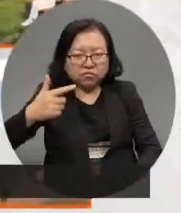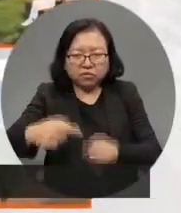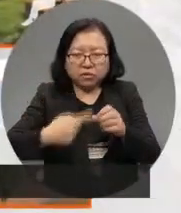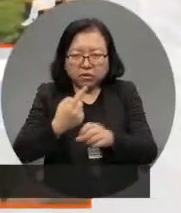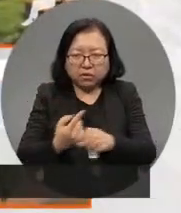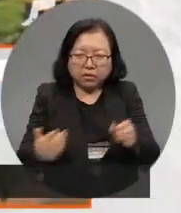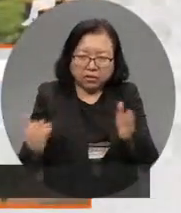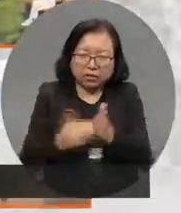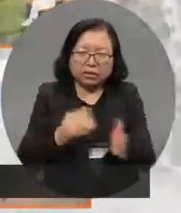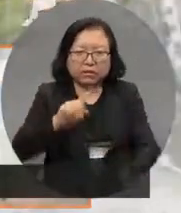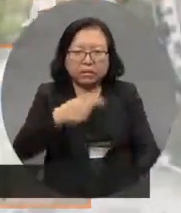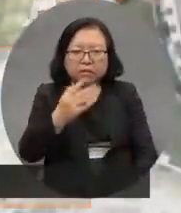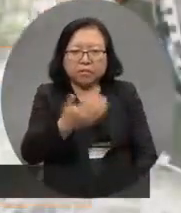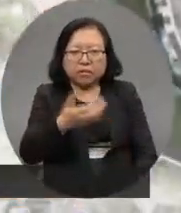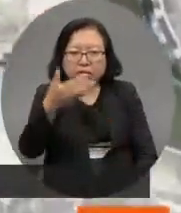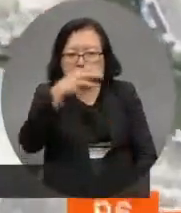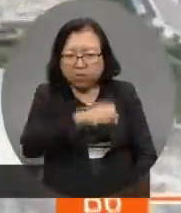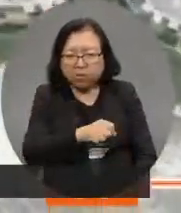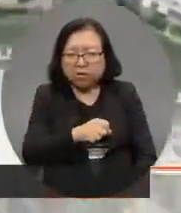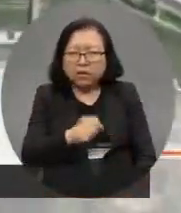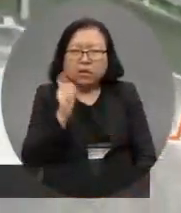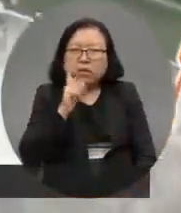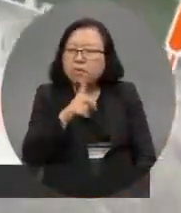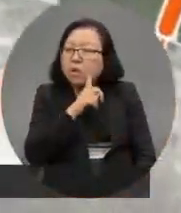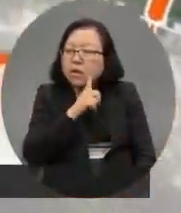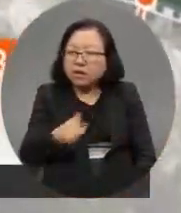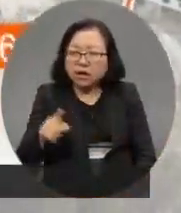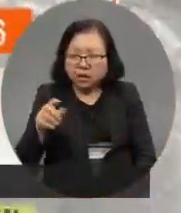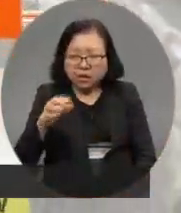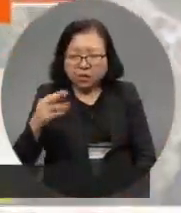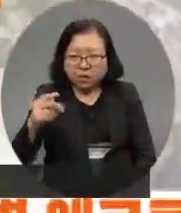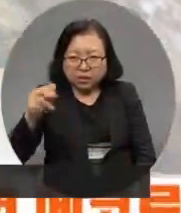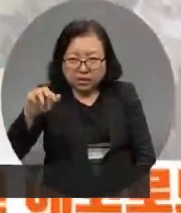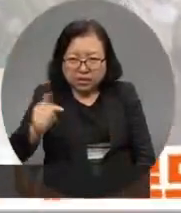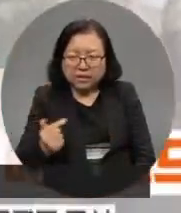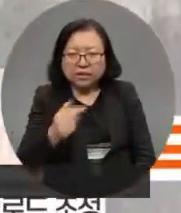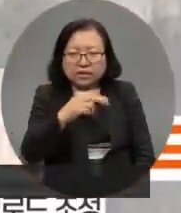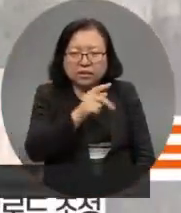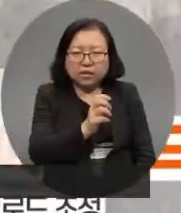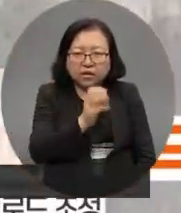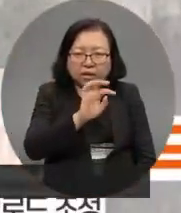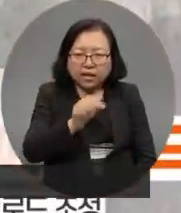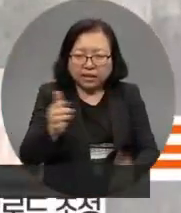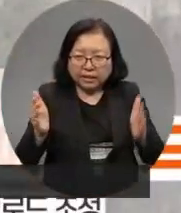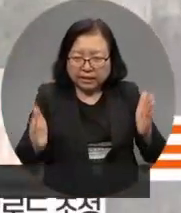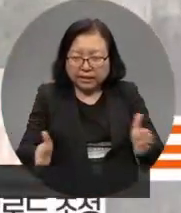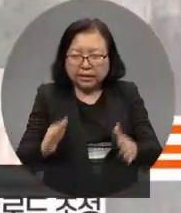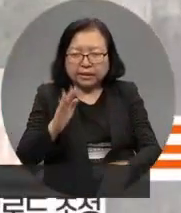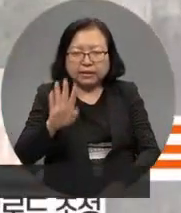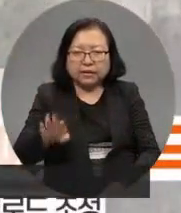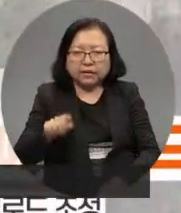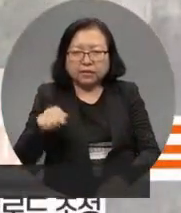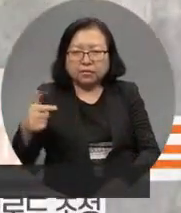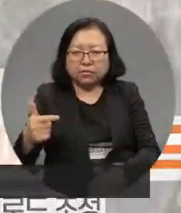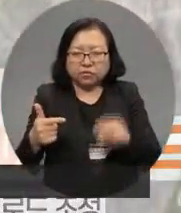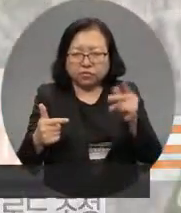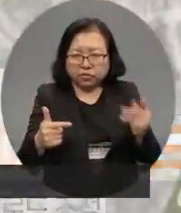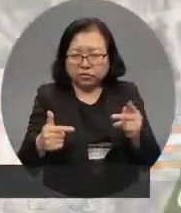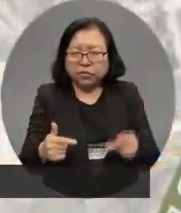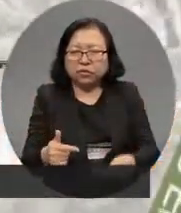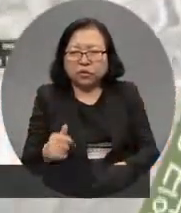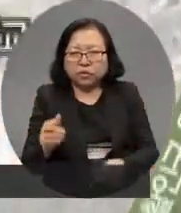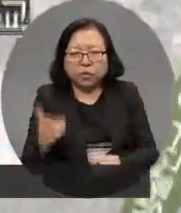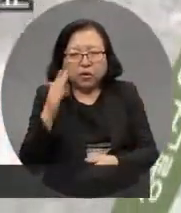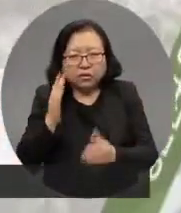2026년까지 180억 원을 들여 괴산읍 동진천과 성황천 4.6km 구간을 수변 식물 정원과